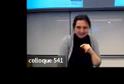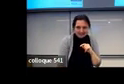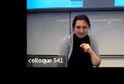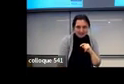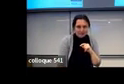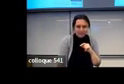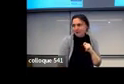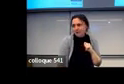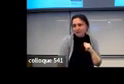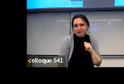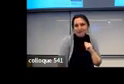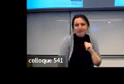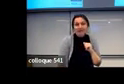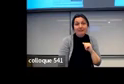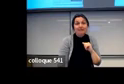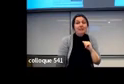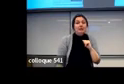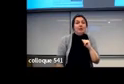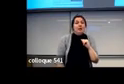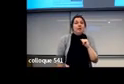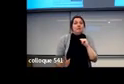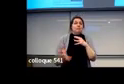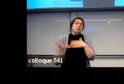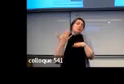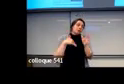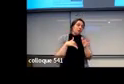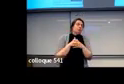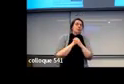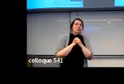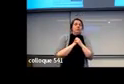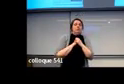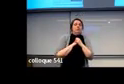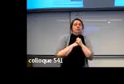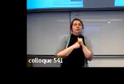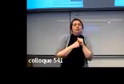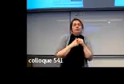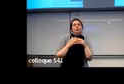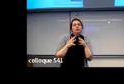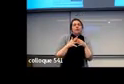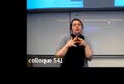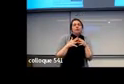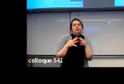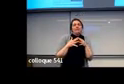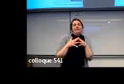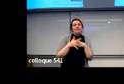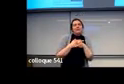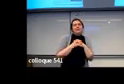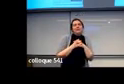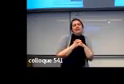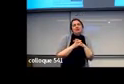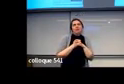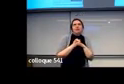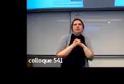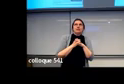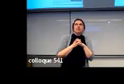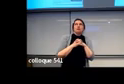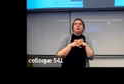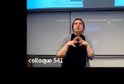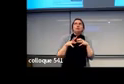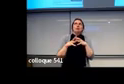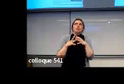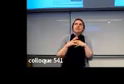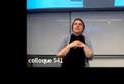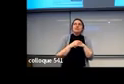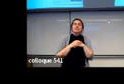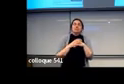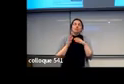là, comment on a pu justement la vivre. Sinon, ben, il y a un autre enjeu de quand même avec la propriété intellectuelle, dans le sens que